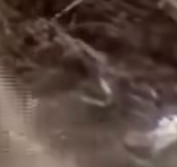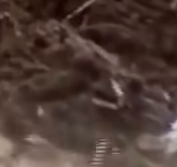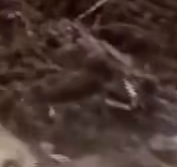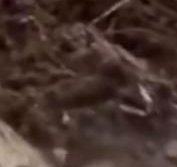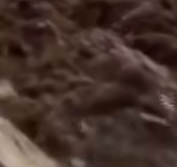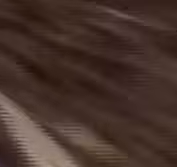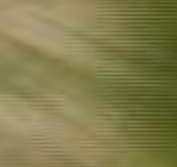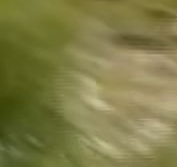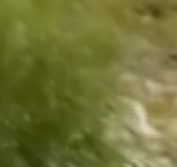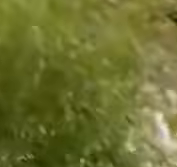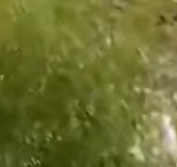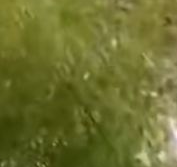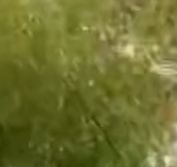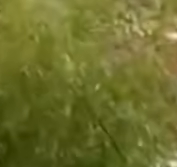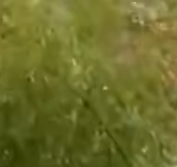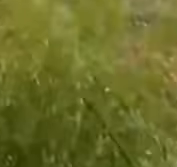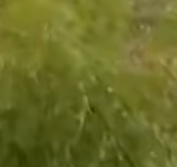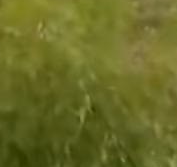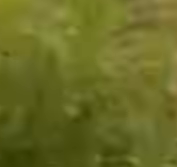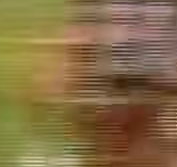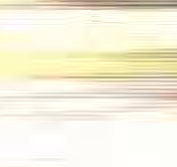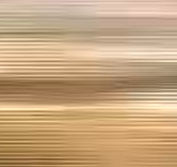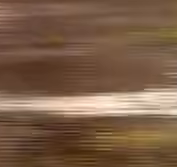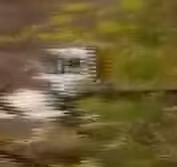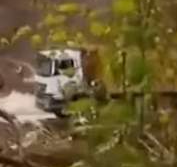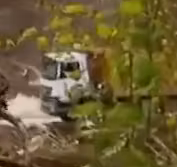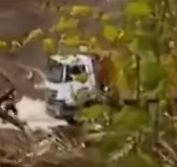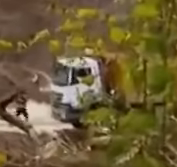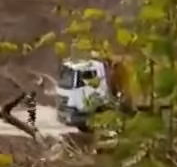Didan. Gheorghe Abazadze, am zis de papir, dar prietenul este.